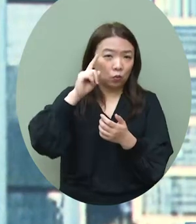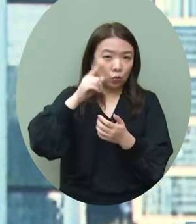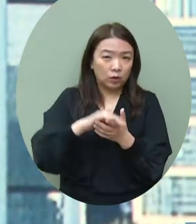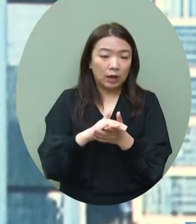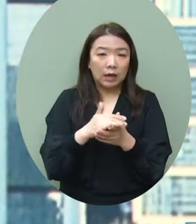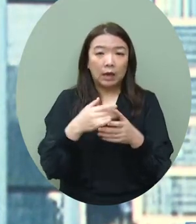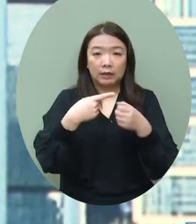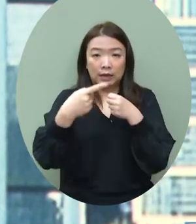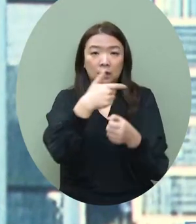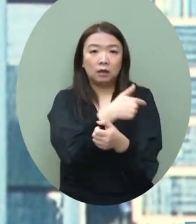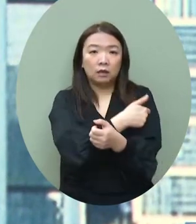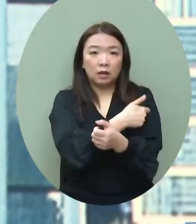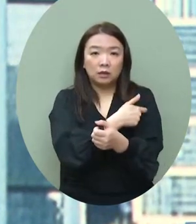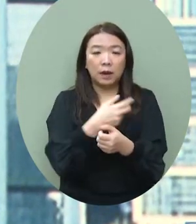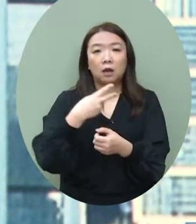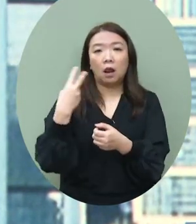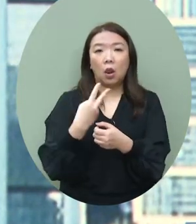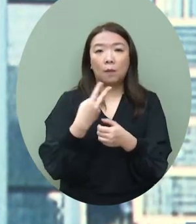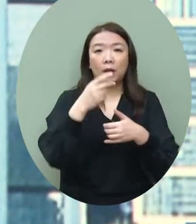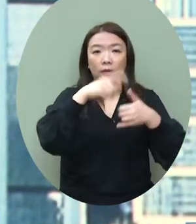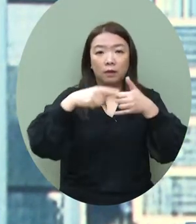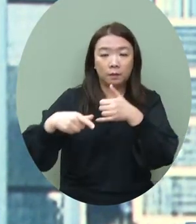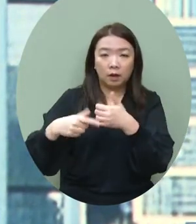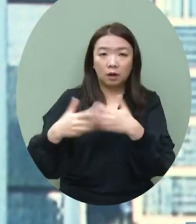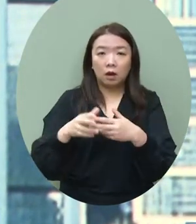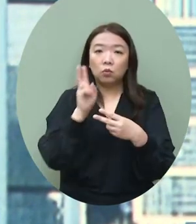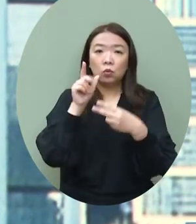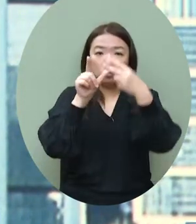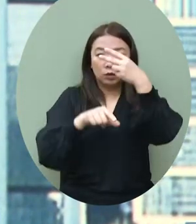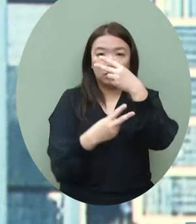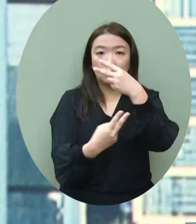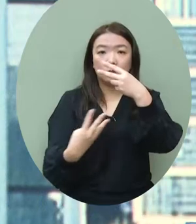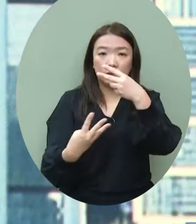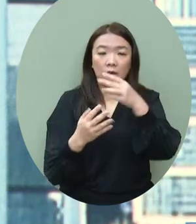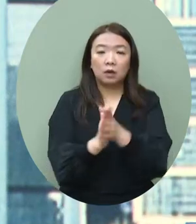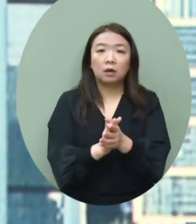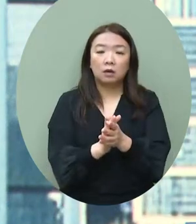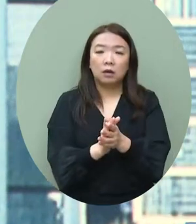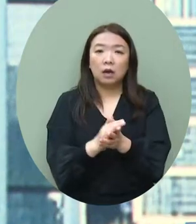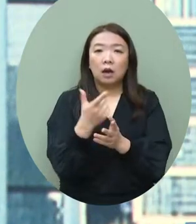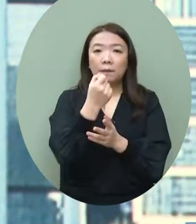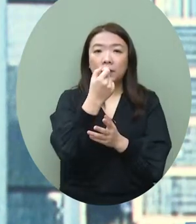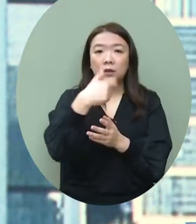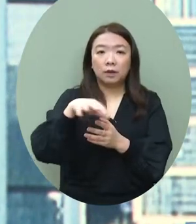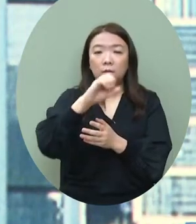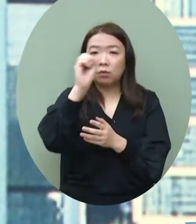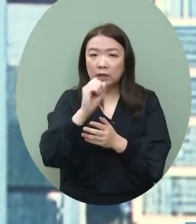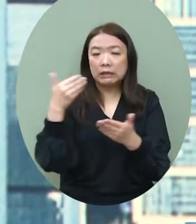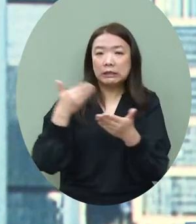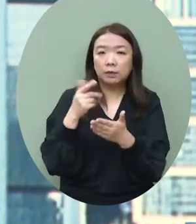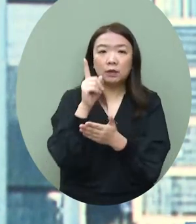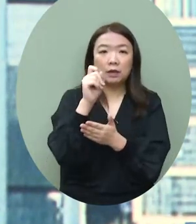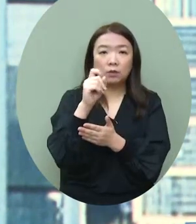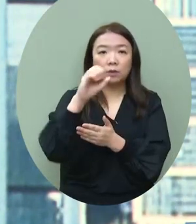打第一針咧能夠達到2萬人咧，其實去到2月24號咧，我哋都有8成多，甚至接近9成嘅人